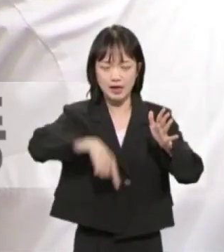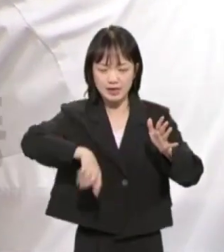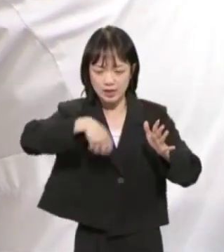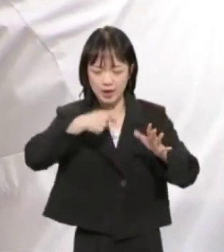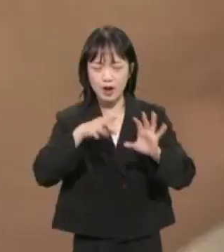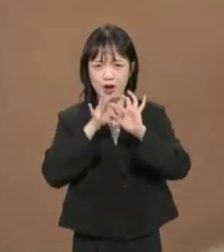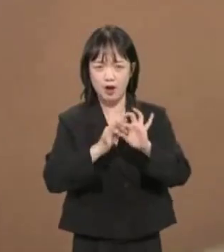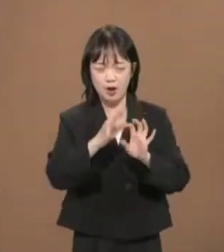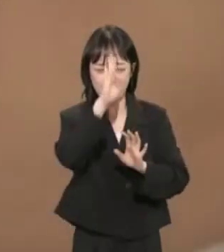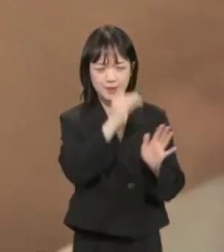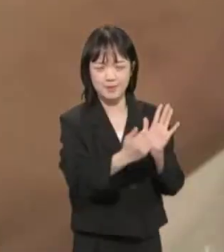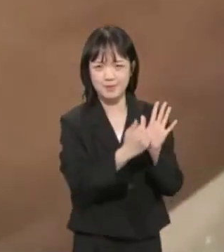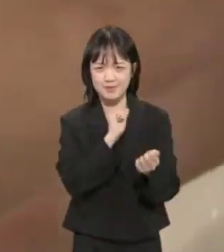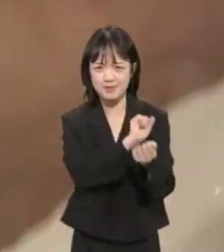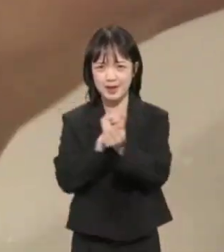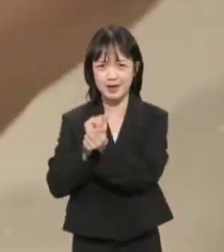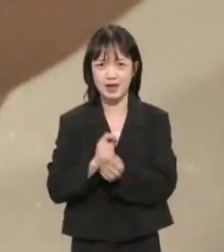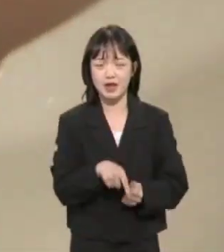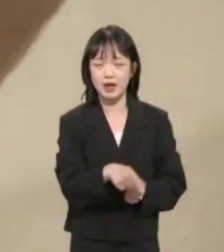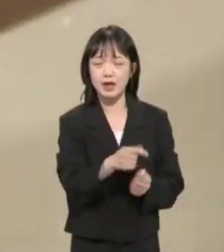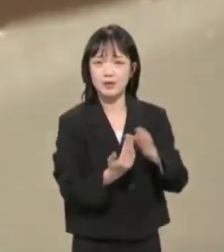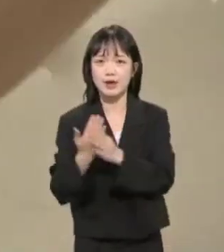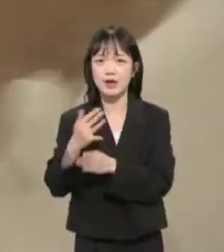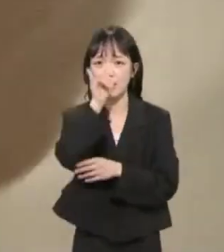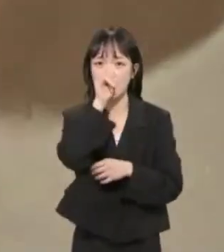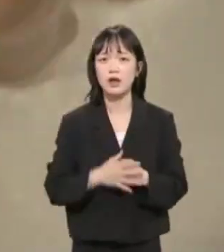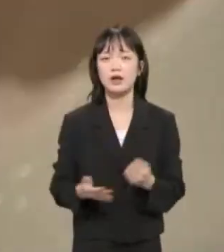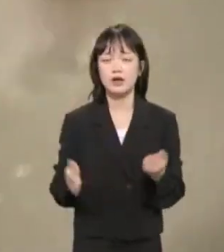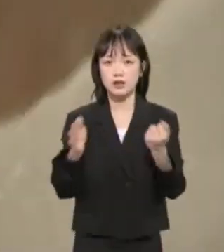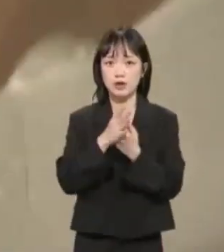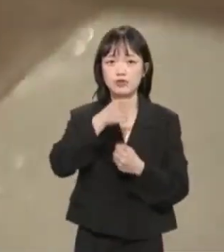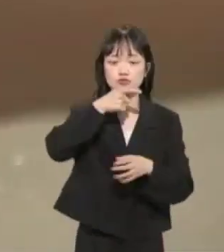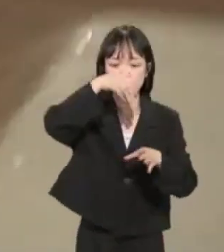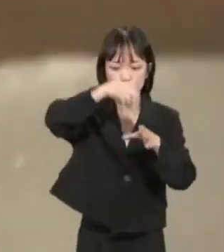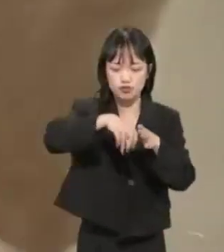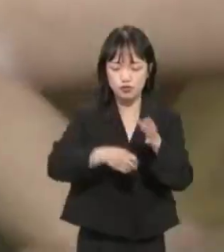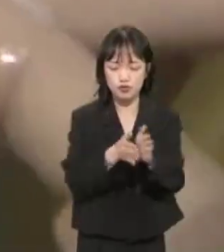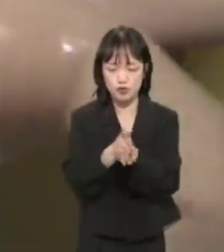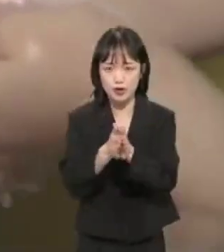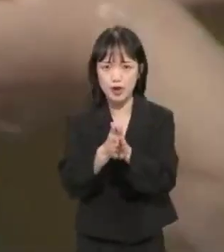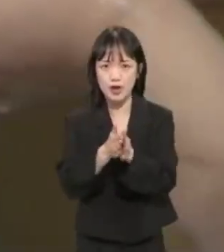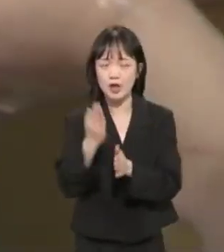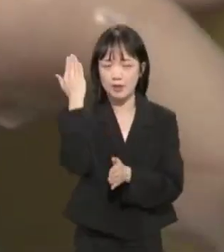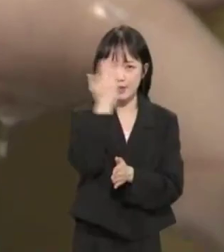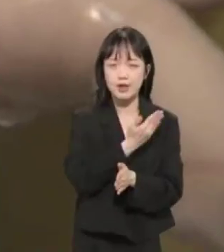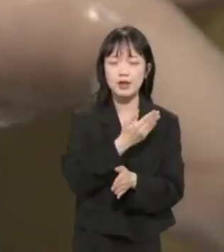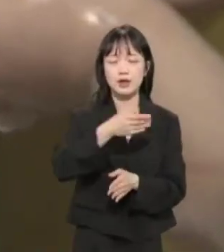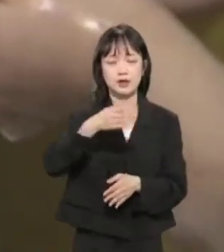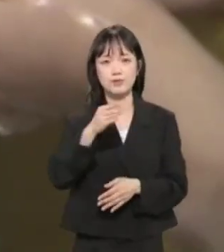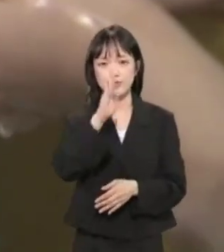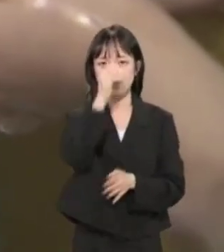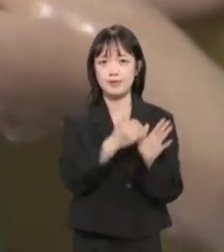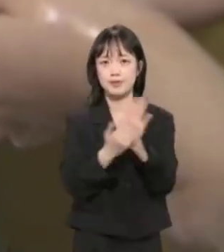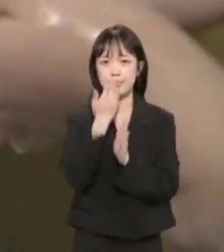식품맥에 감염병이 발생한 가운데 예방을 위해 손씻기 등 개인위생수칙 준수가 중요합니다